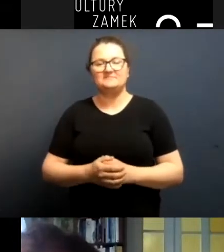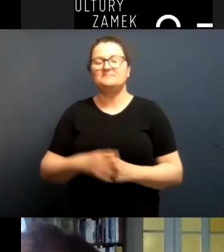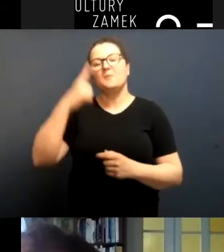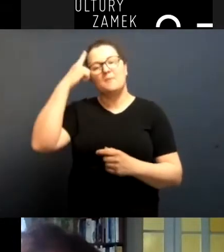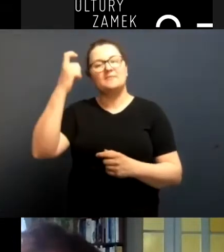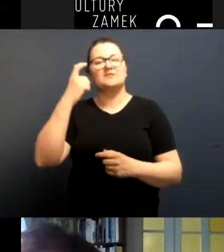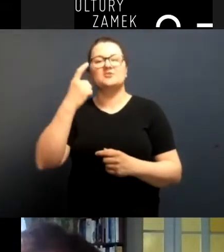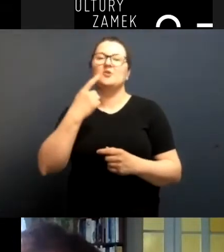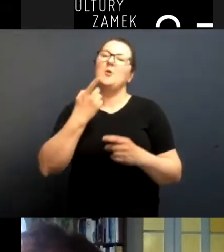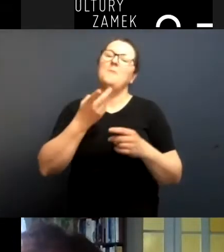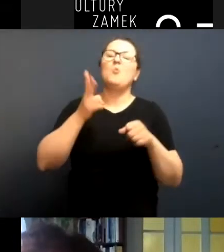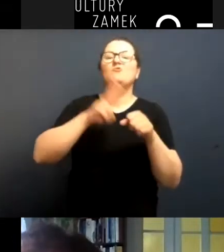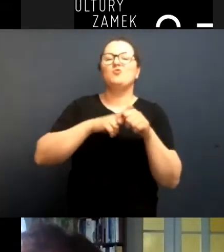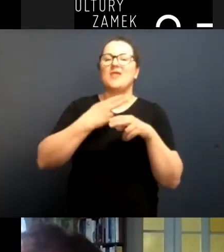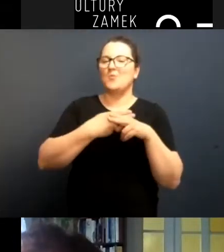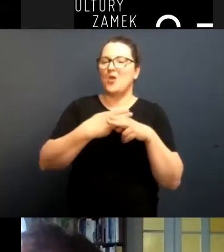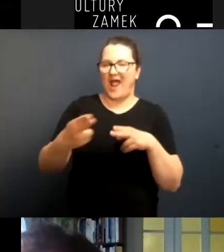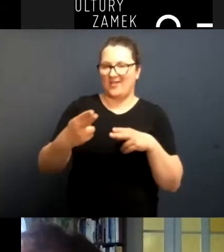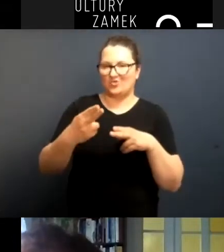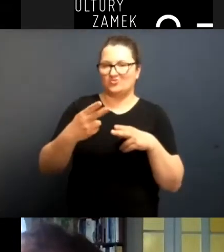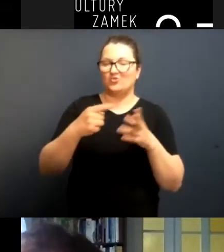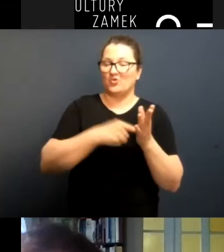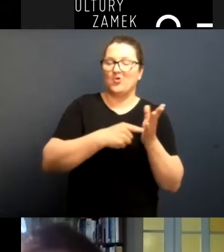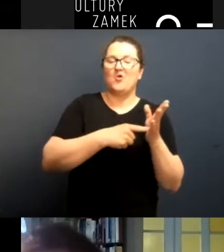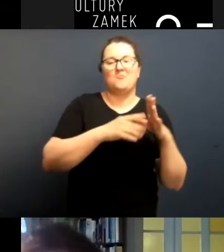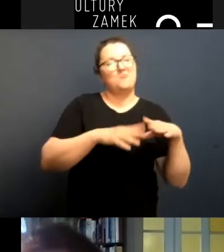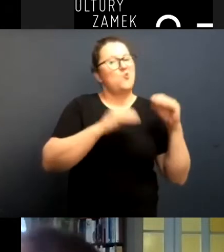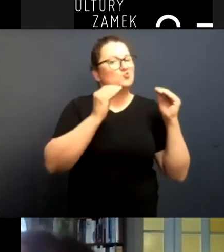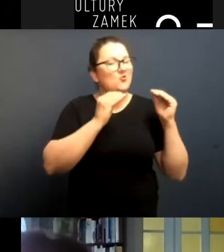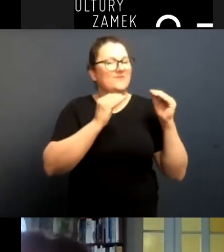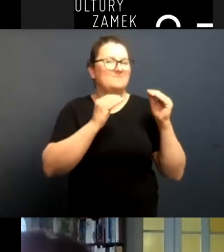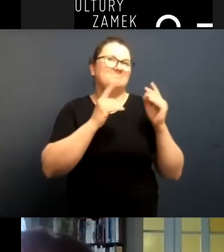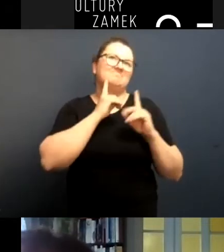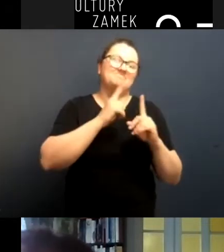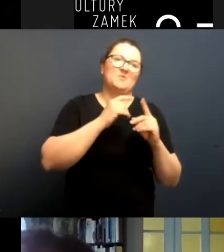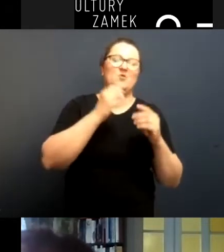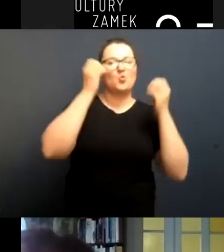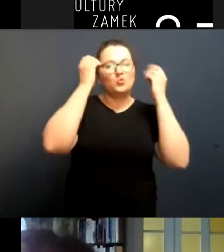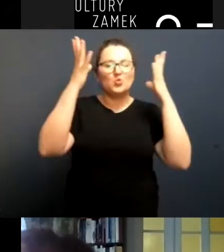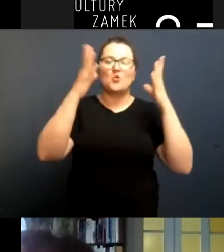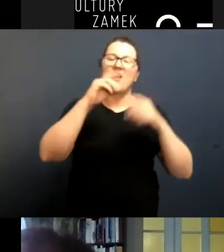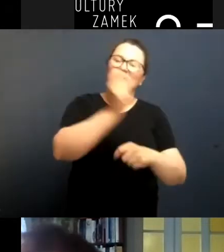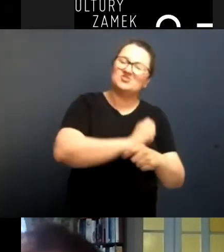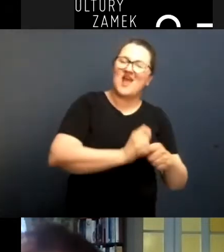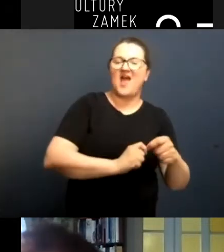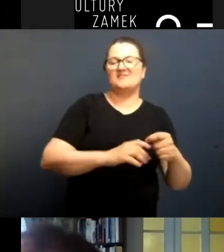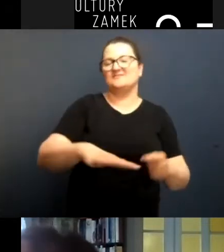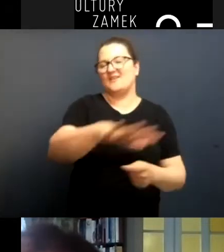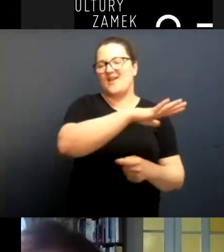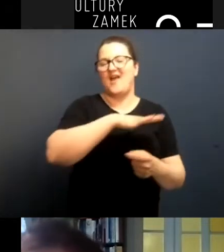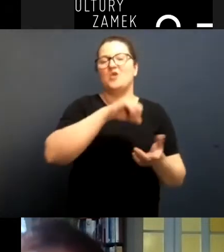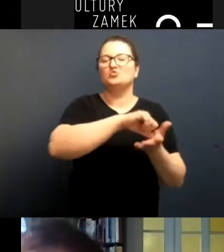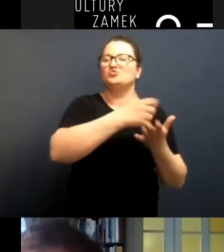tak zwanej podwójnej moralności, która od czasów, no właściwie w kulturze chrześcijańskiej,